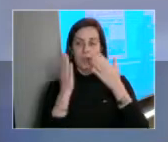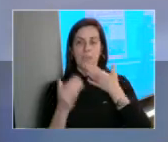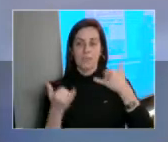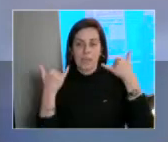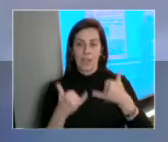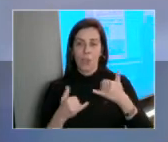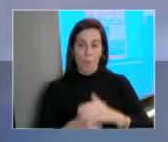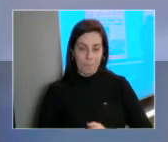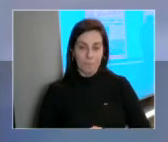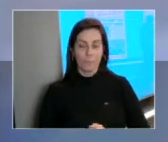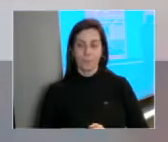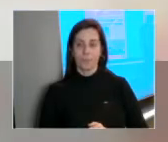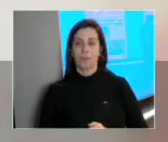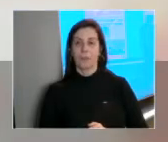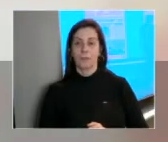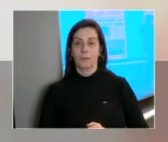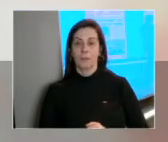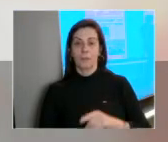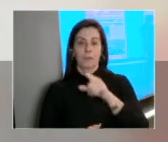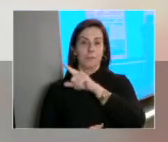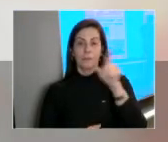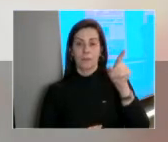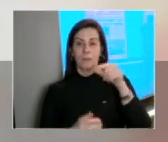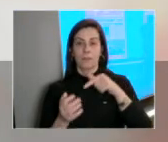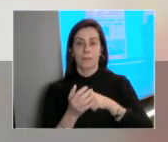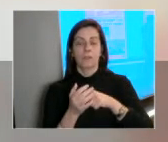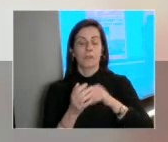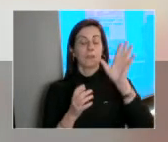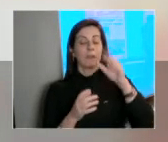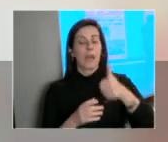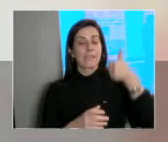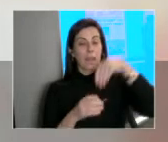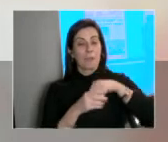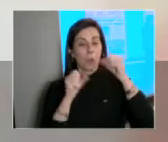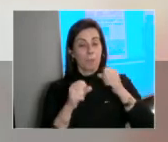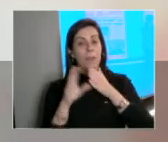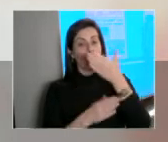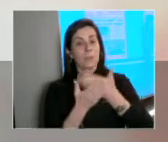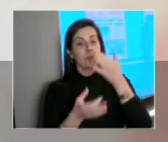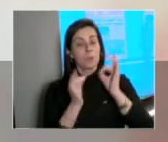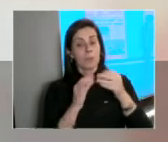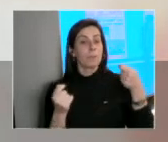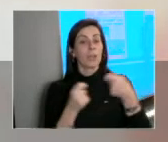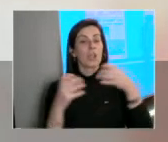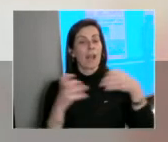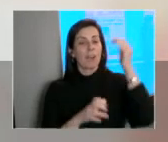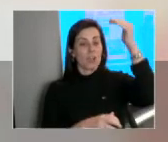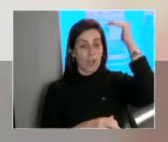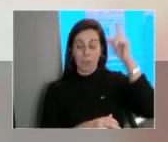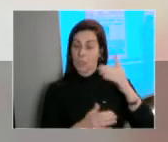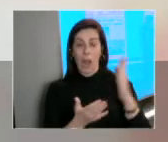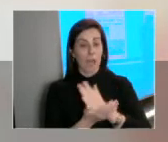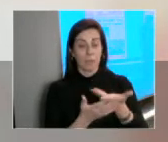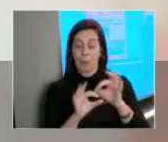היום. ארדן, להכריע בפרשת המימד החמישי. השר לביטחון פנים פנה ליועץ המשפטי לממשלה. עליך